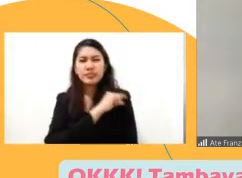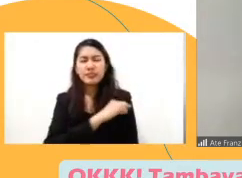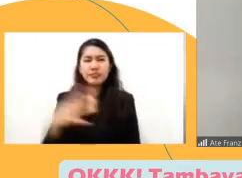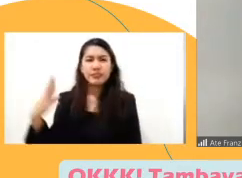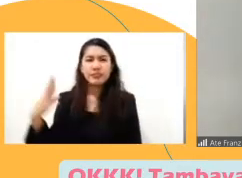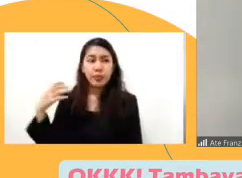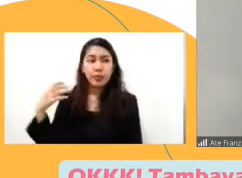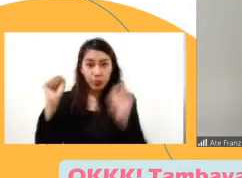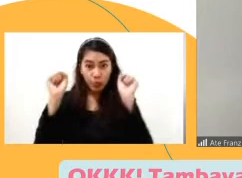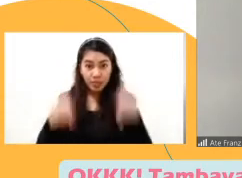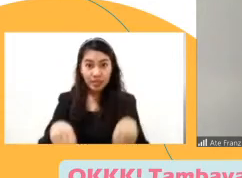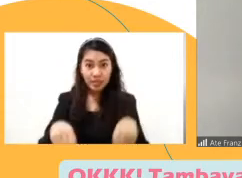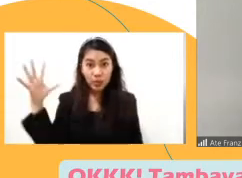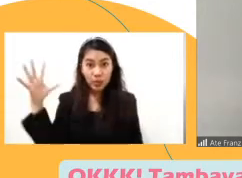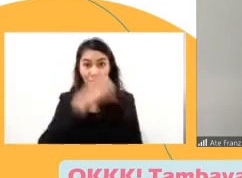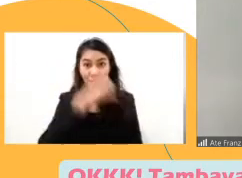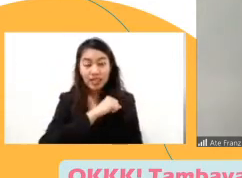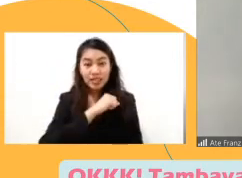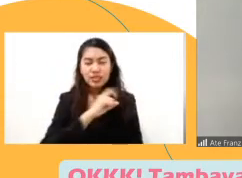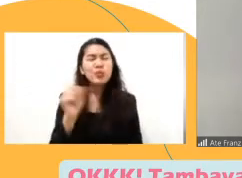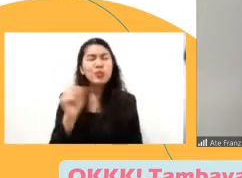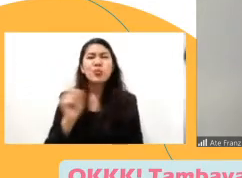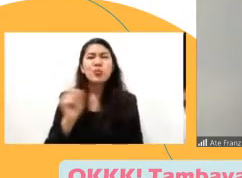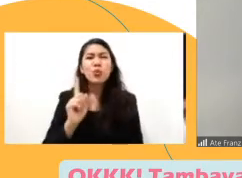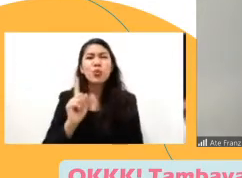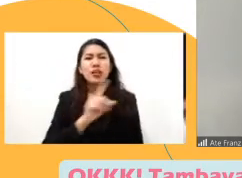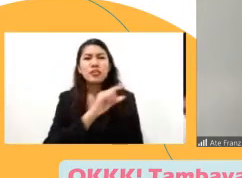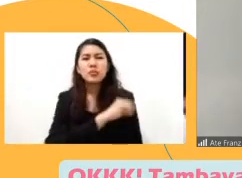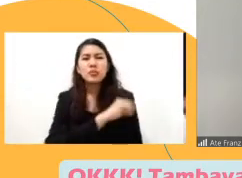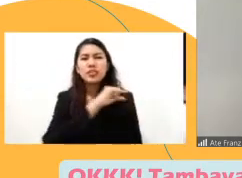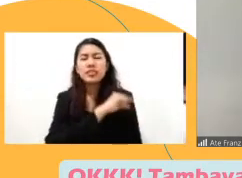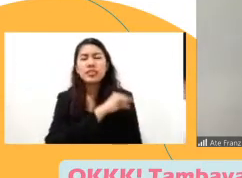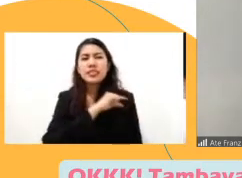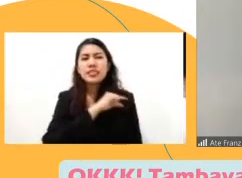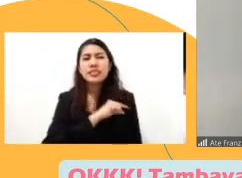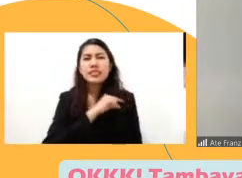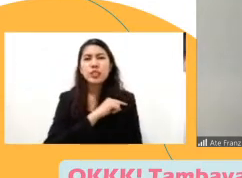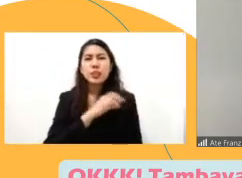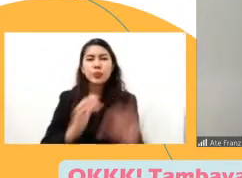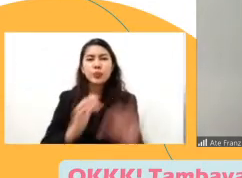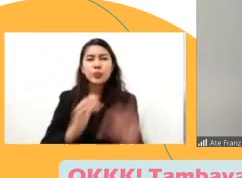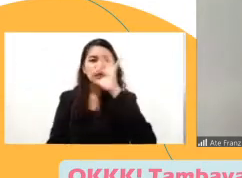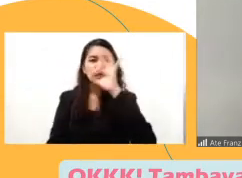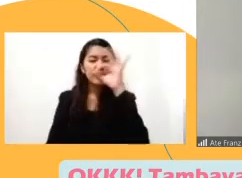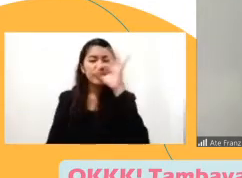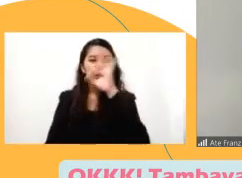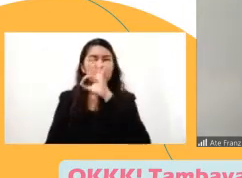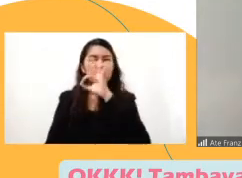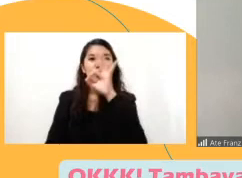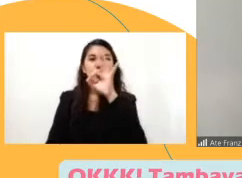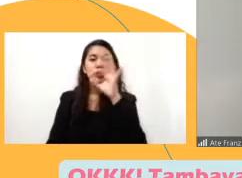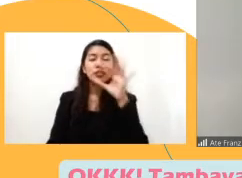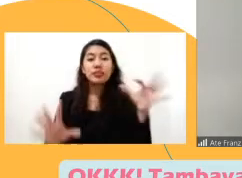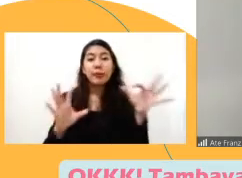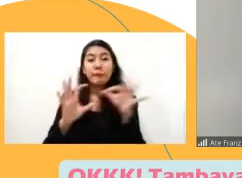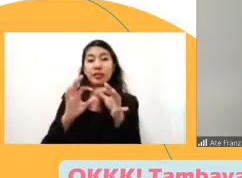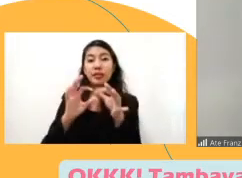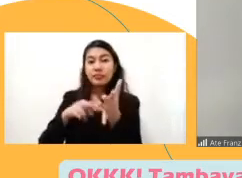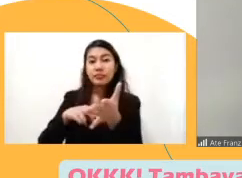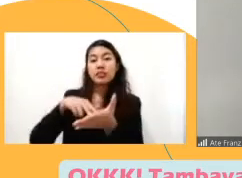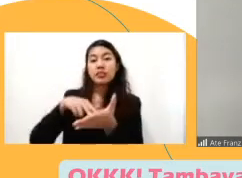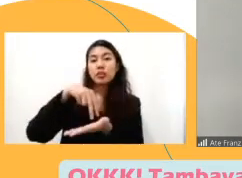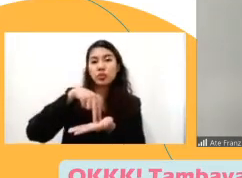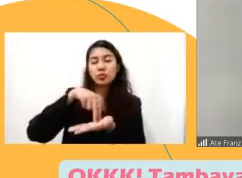bang hulaan? Ha? Sige nga, Emmanuel, Ivy, hulaan nga natin. Ano ba yung katangian na related sa